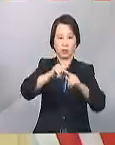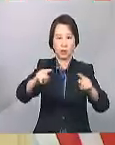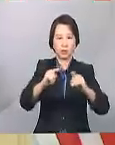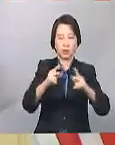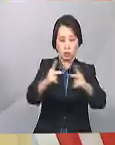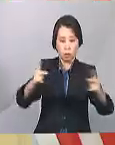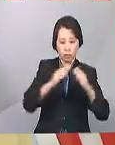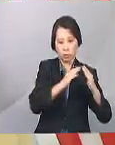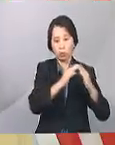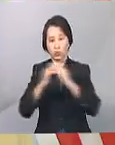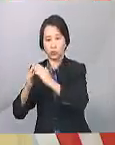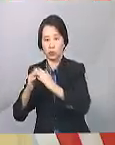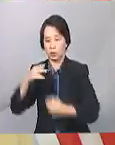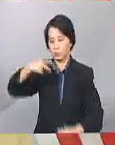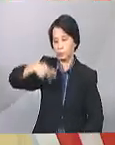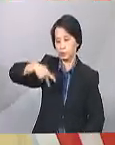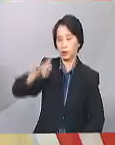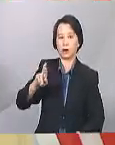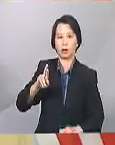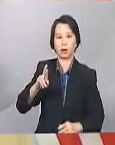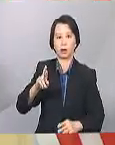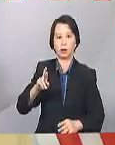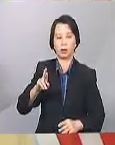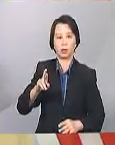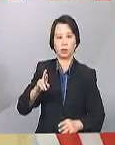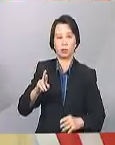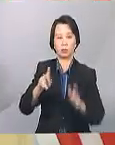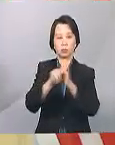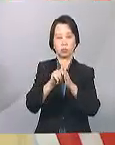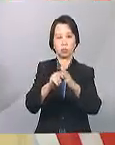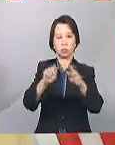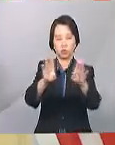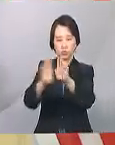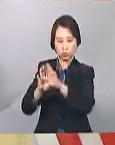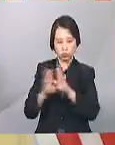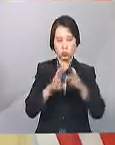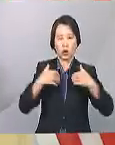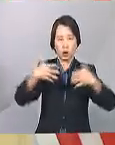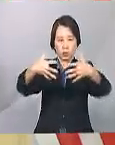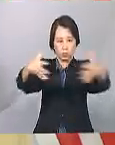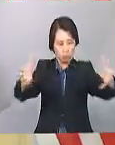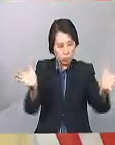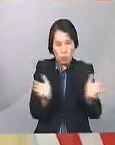perumahan, katakan perumahan PPR, gated, tertutup, ada pagar dan sebagainya.